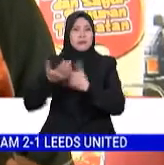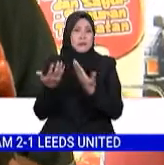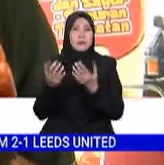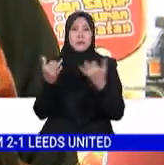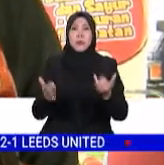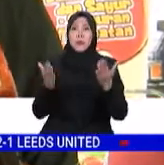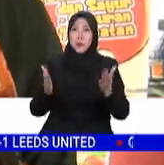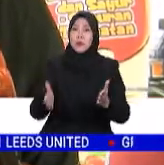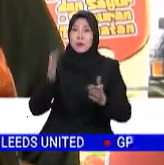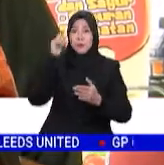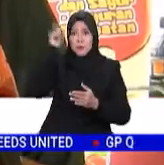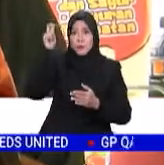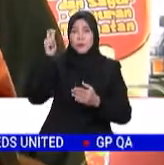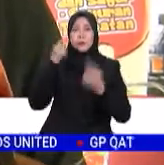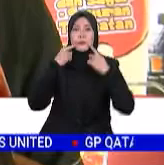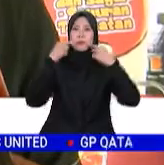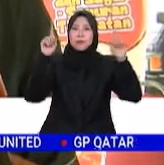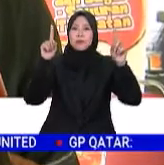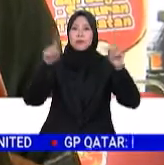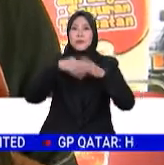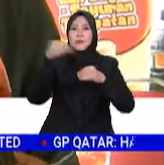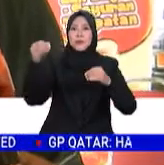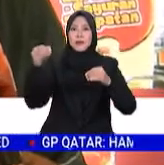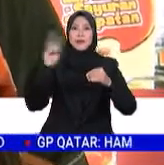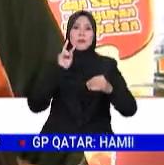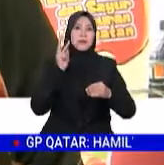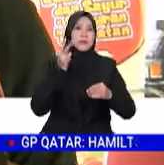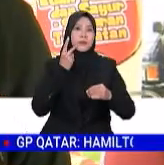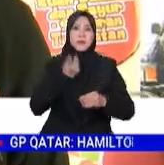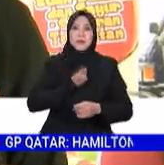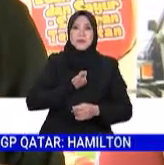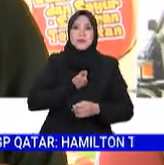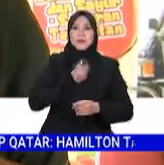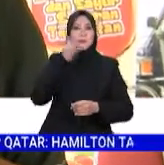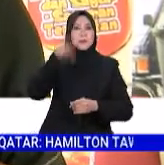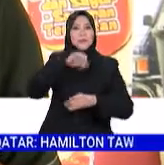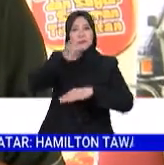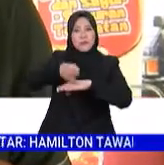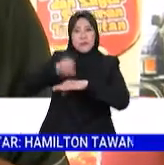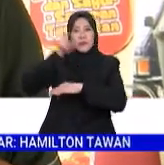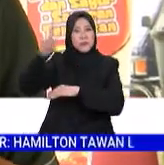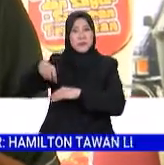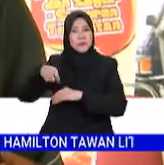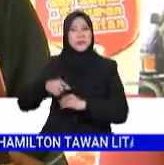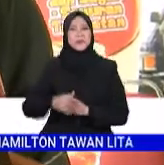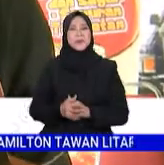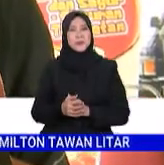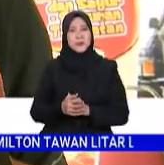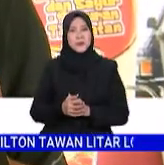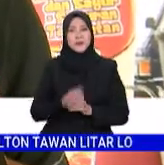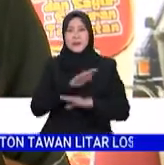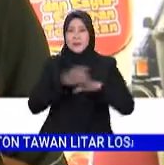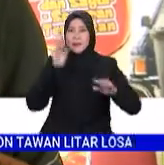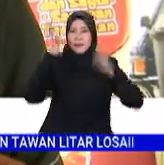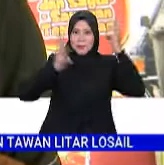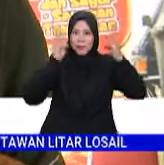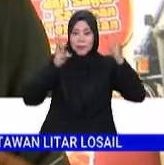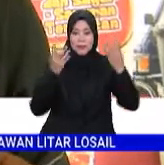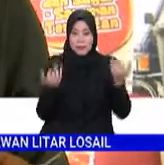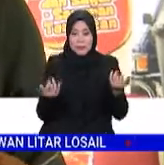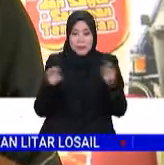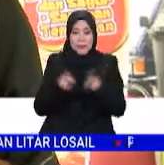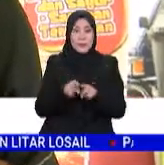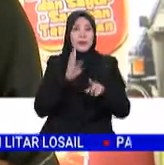orang Terengganu ni dah berjaya mengeluarkan sayur-sayuran sendiri. Jadi jangan risaulah musim tegujuh